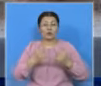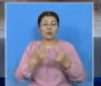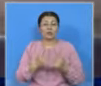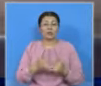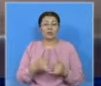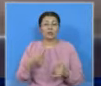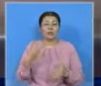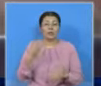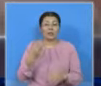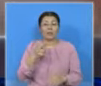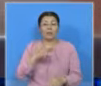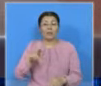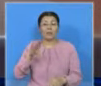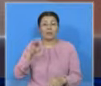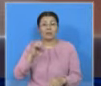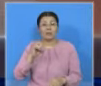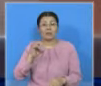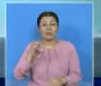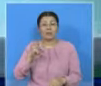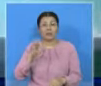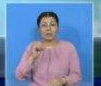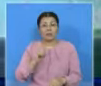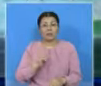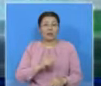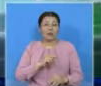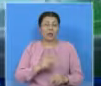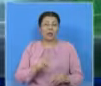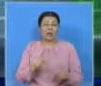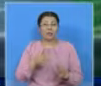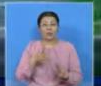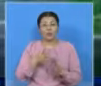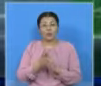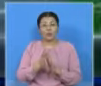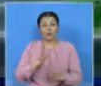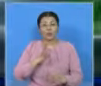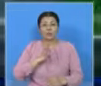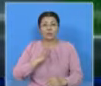миллиард теңгеге жуық қаржы бөлінген. Дархан Мектепбай, Азамат Сауханов, Ақтөбе телеарнасы.